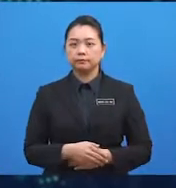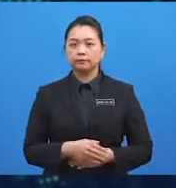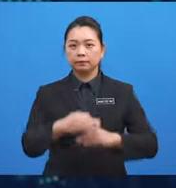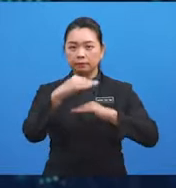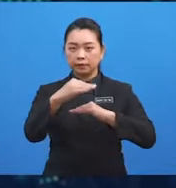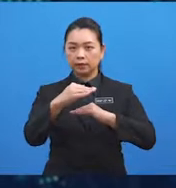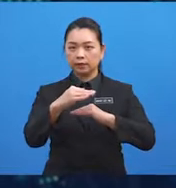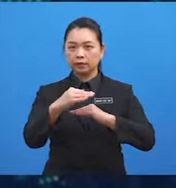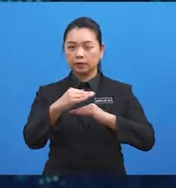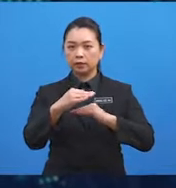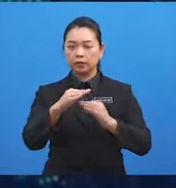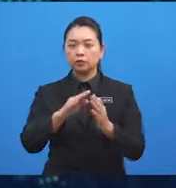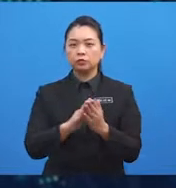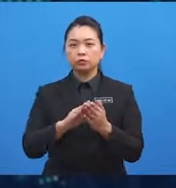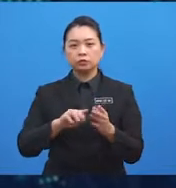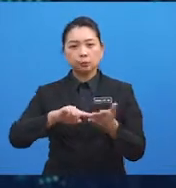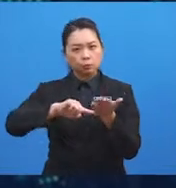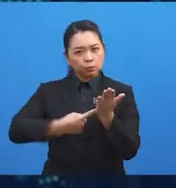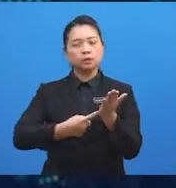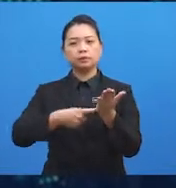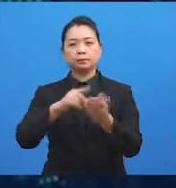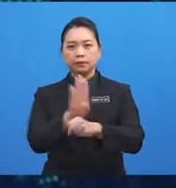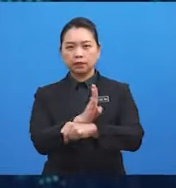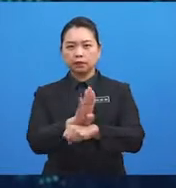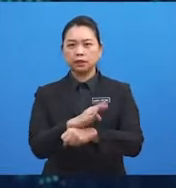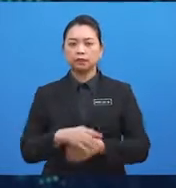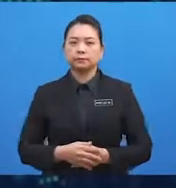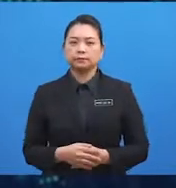peringkat pemulihan perniagaan.